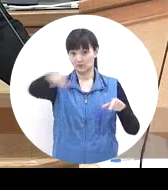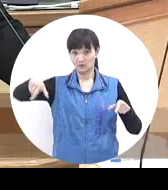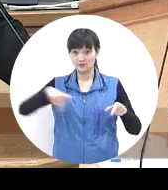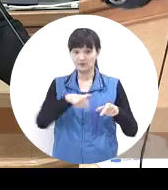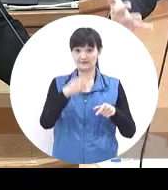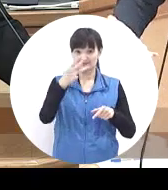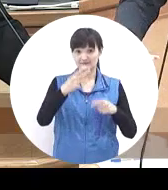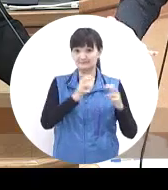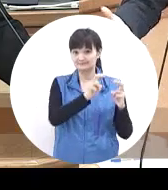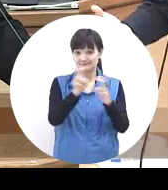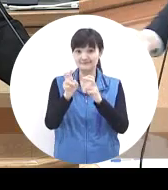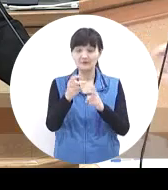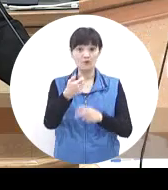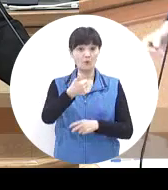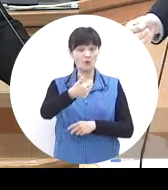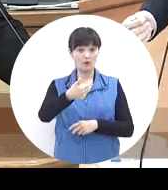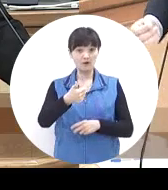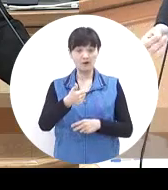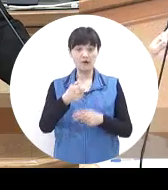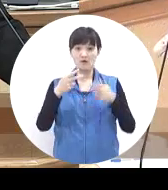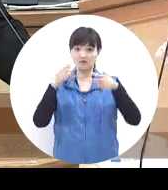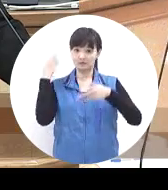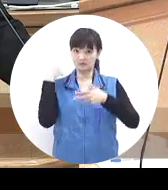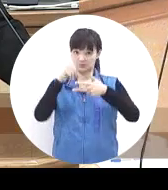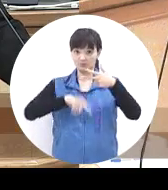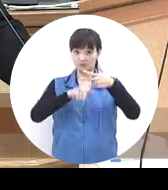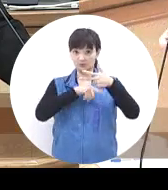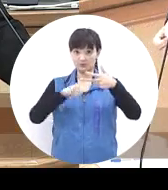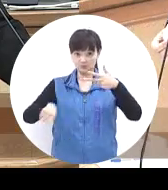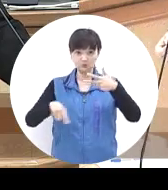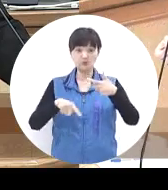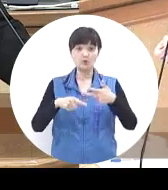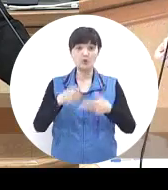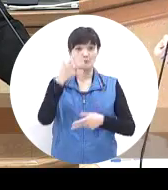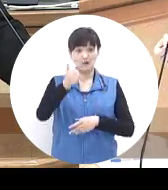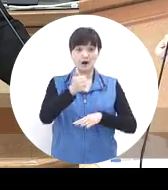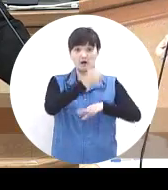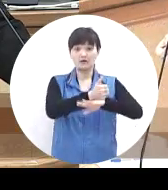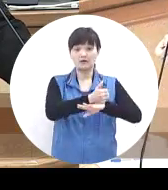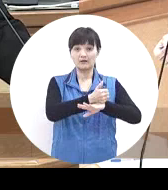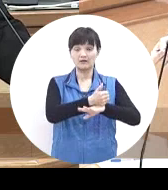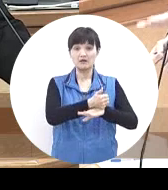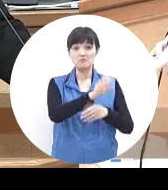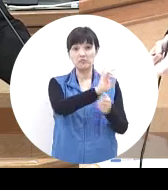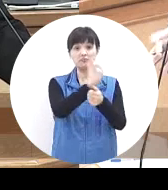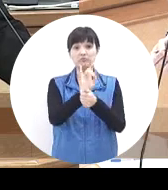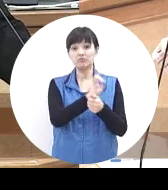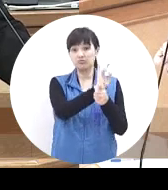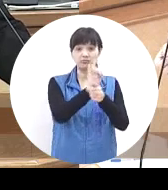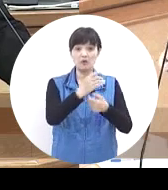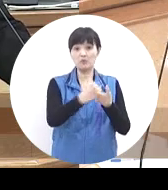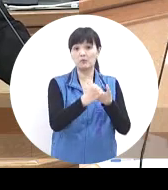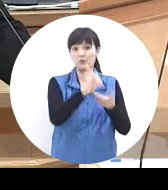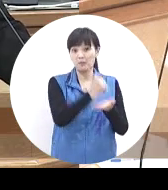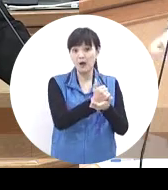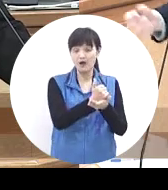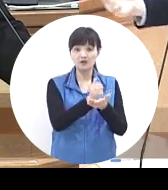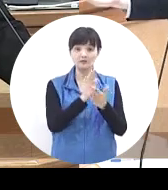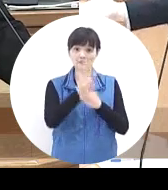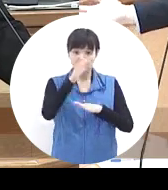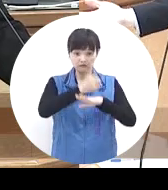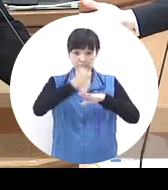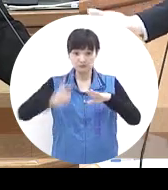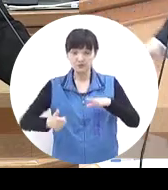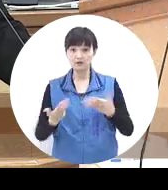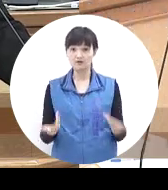上了，票也骗走了，结果戏子留下什么？交通堵塞。那您的市长政见也